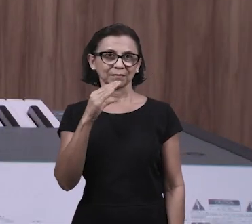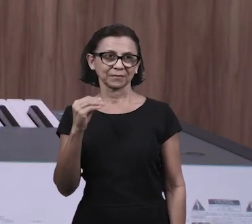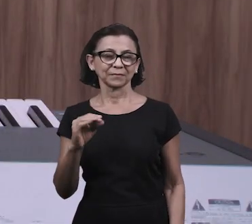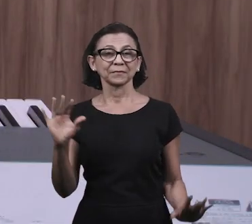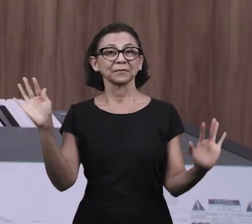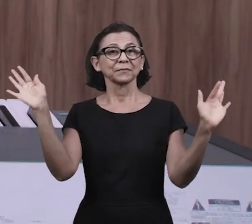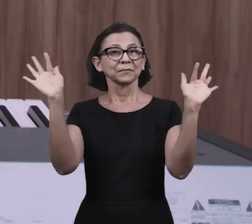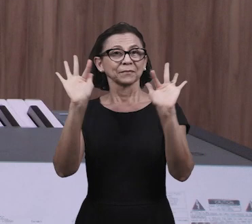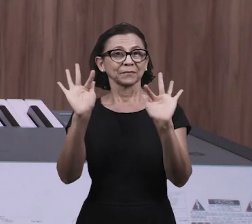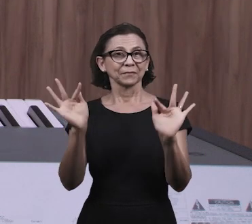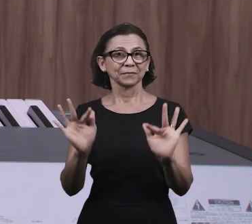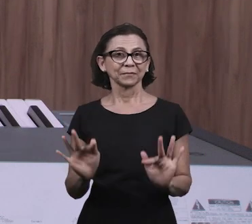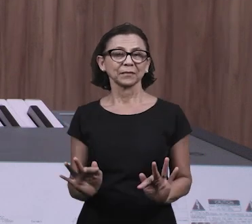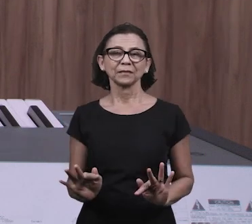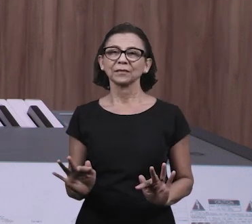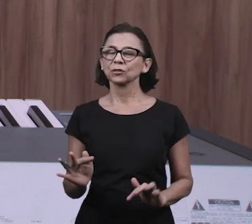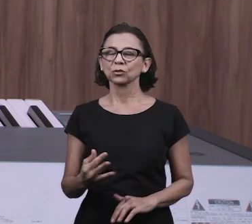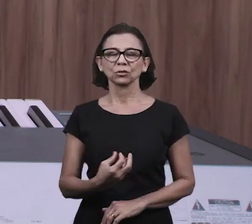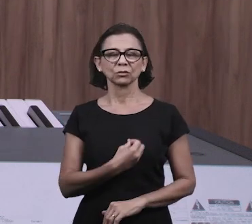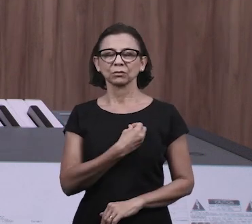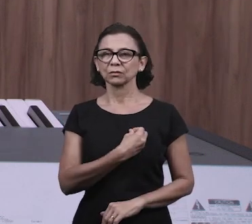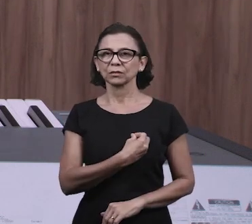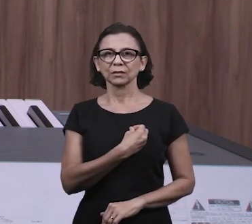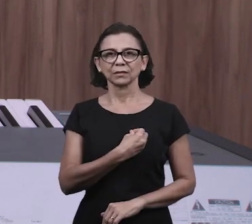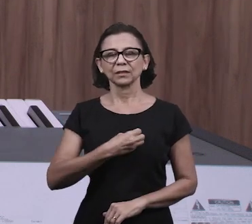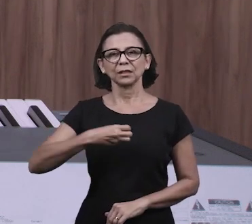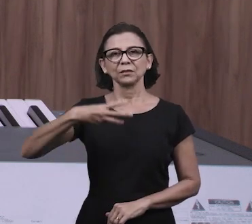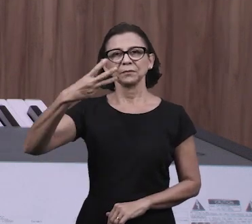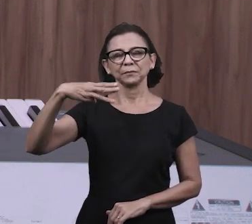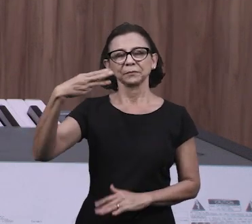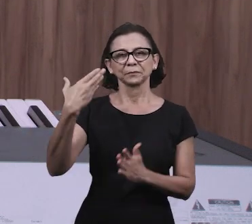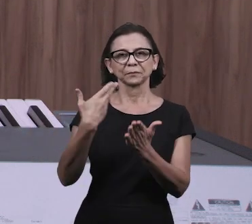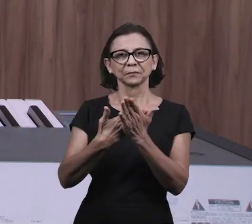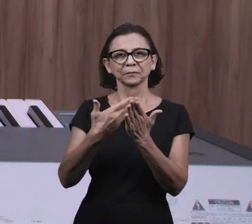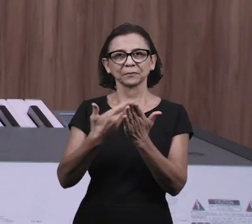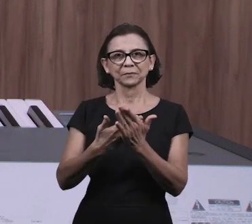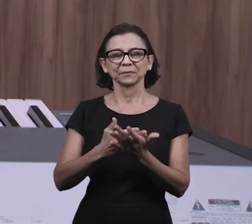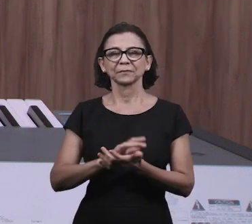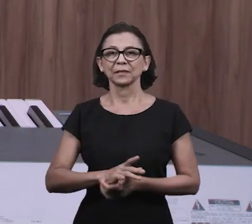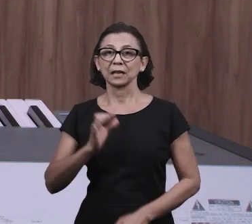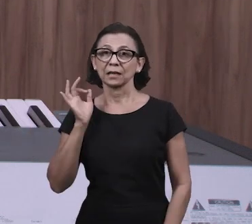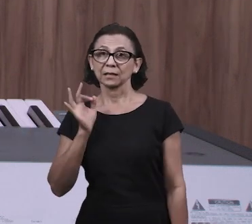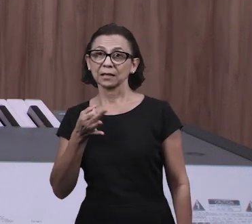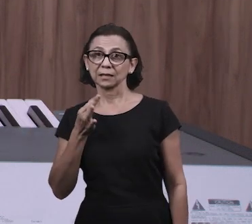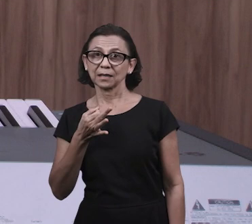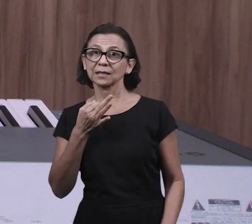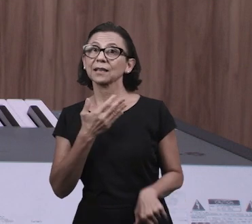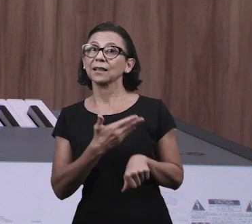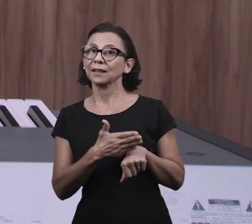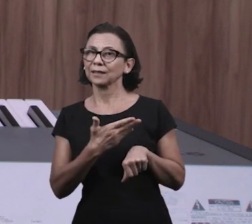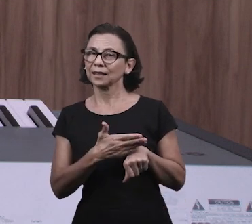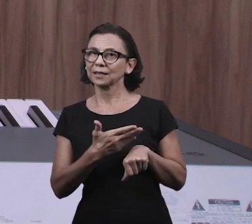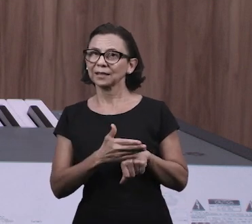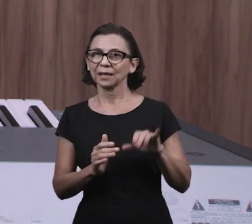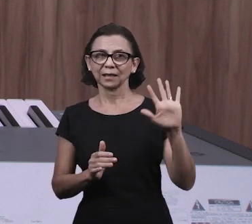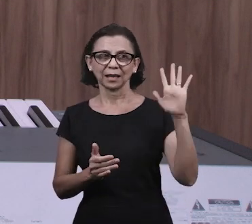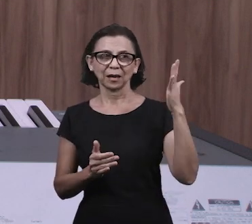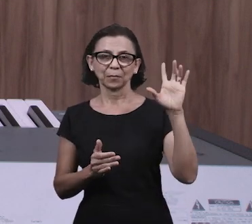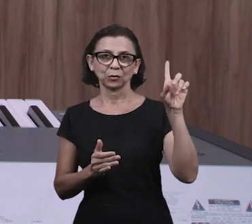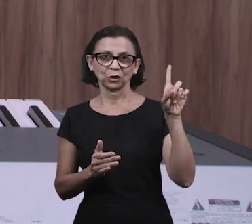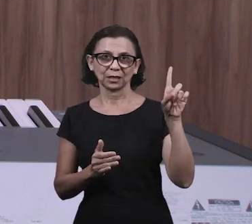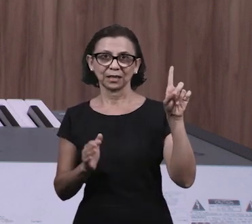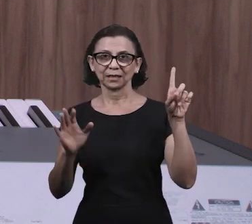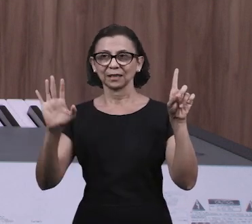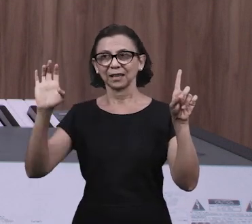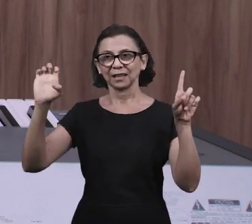sommes très heureuses d'être ici ensemble dans cette troisième étude. Je suis certain que vous